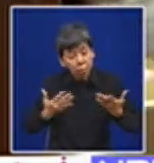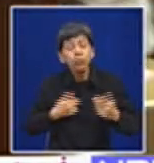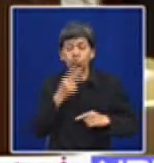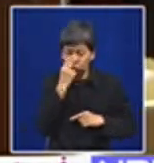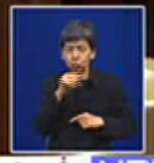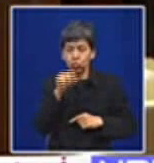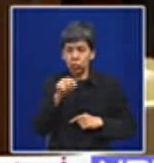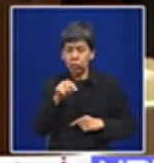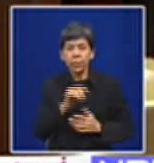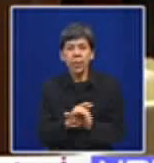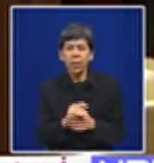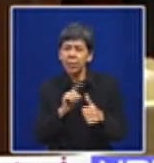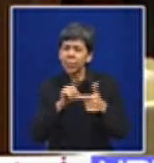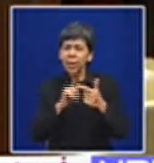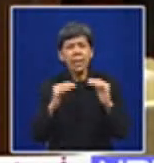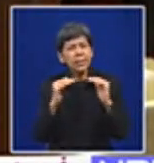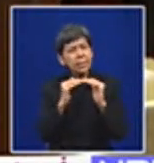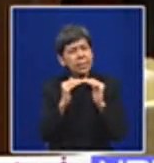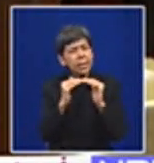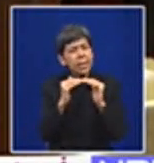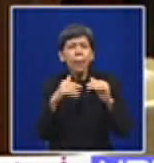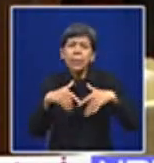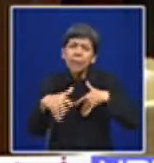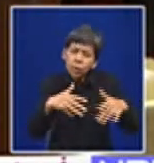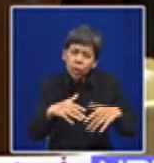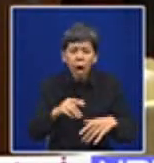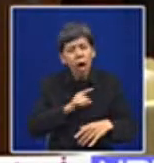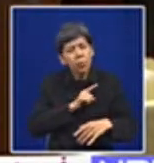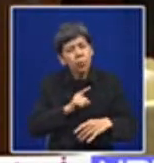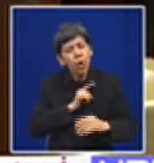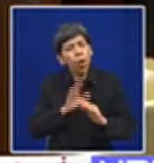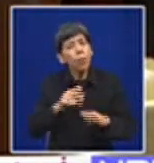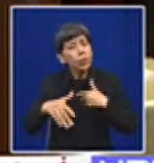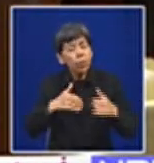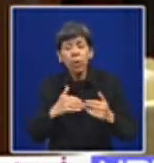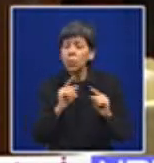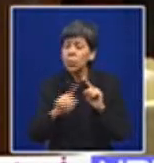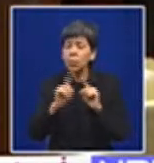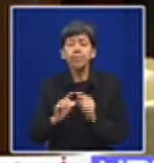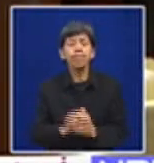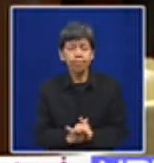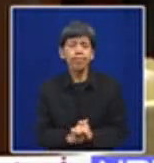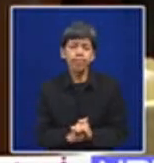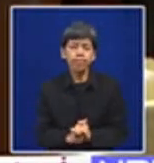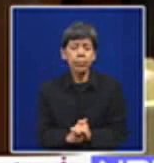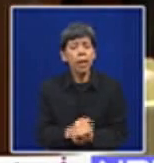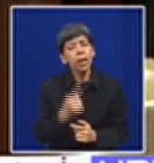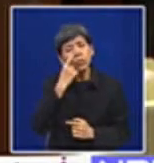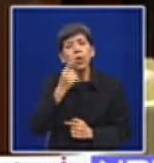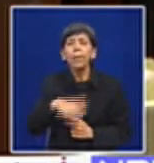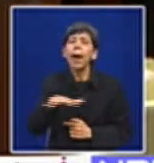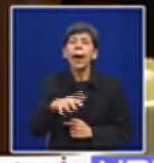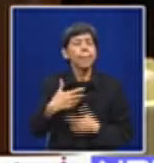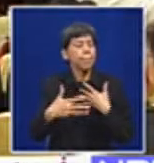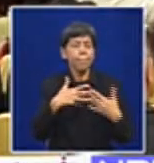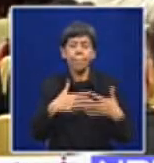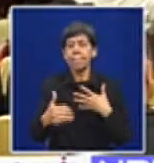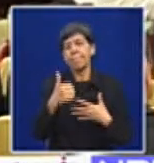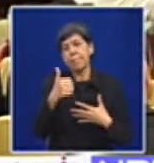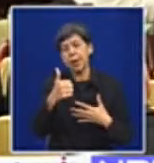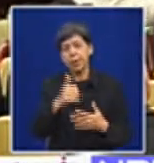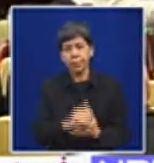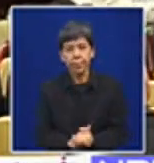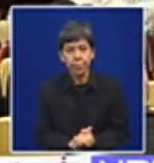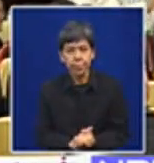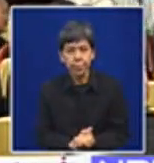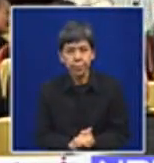ม่รับส่วนเรื่องสิทธิเสรีภาพเรื่องหน้าที่เรื่องผลประโยชน์เรื่องอะไรนั่นก็ธรรมดาธรรมดาก็ไม่ว่ากัน